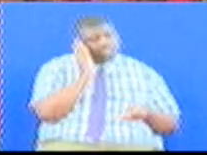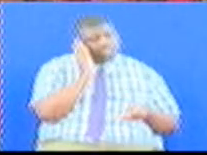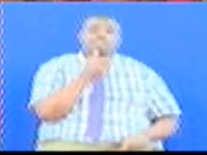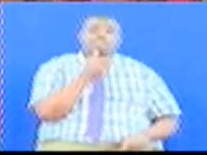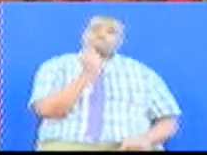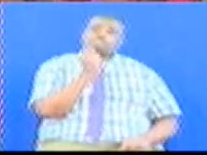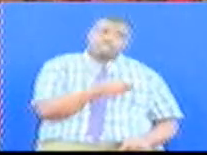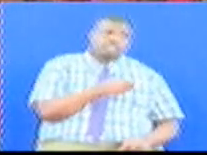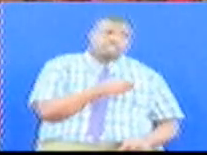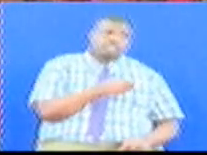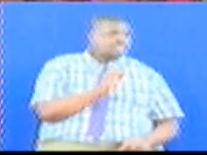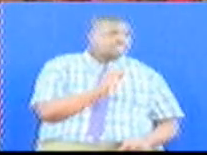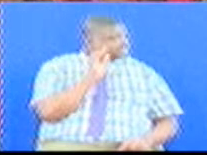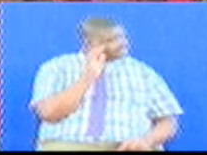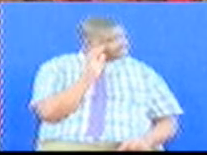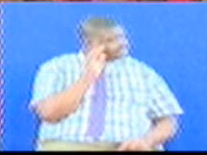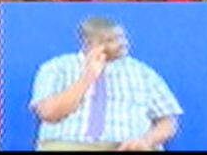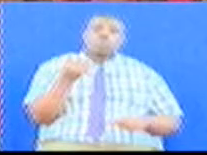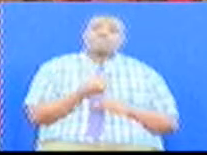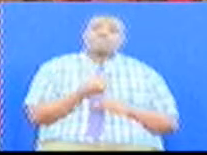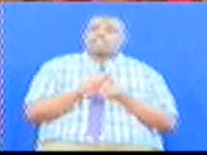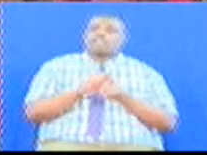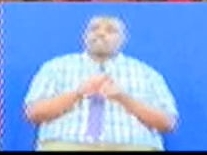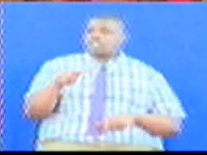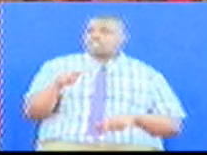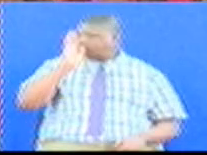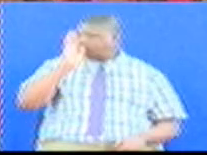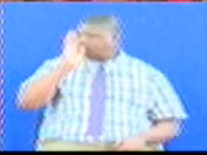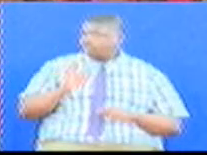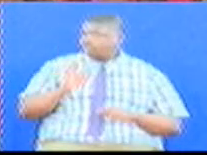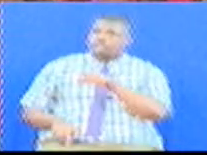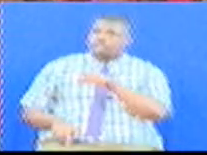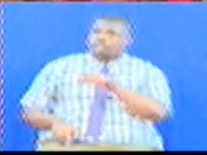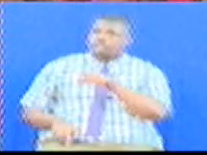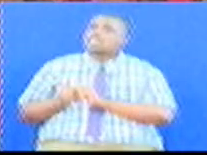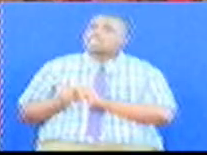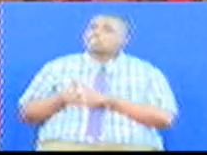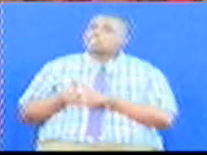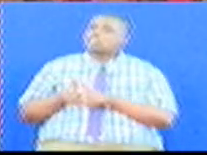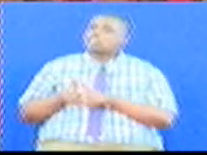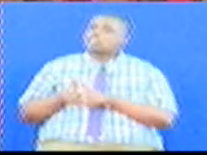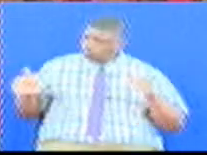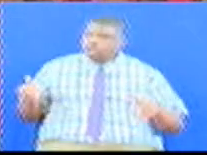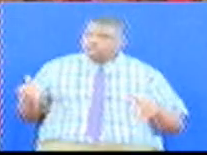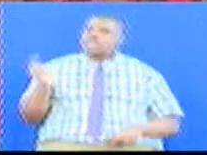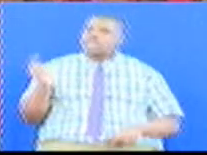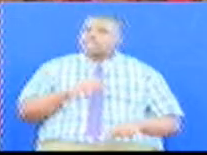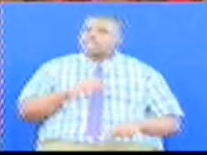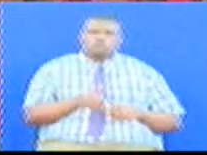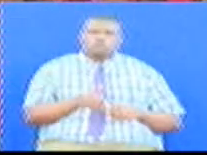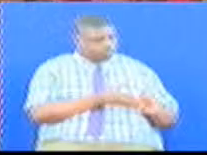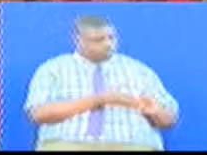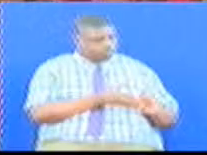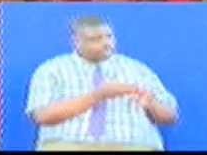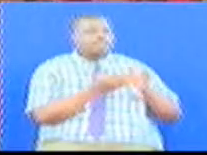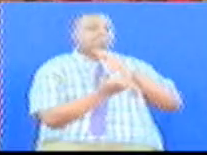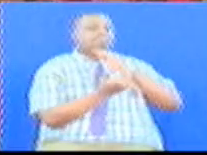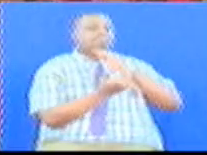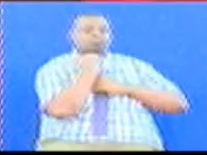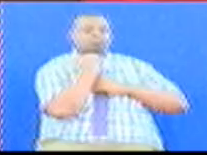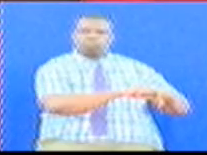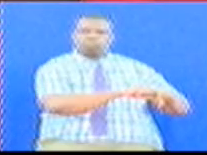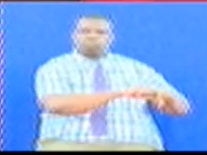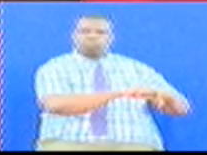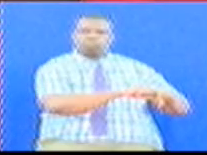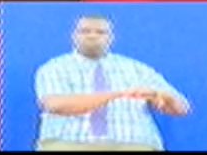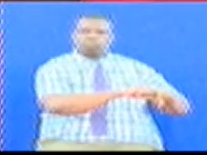na kulifanya jambo hilo mapema iwezekanavyo, maana kwa kweli ilingeleta tatizo kubwa sana katika upande wa utekelezaji wa majukumu. Mwisho lakini